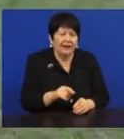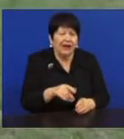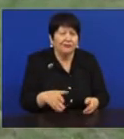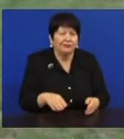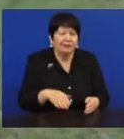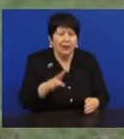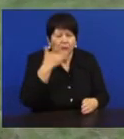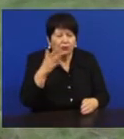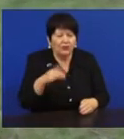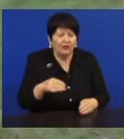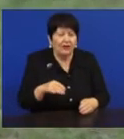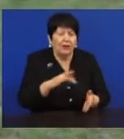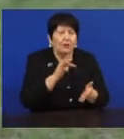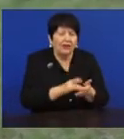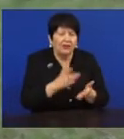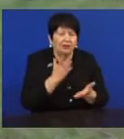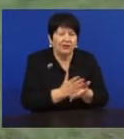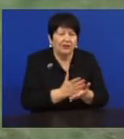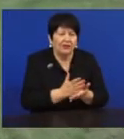gunoiștea orașului este o priveliște